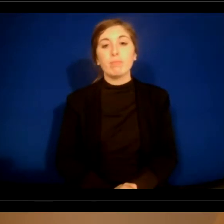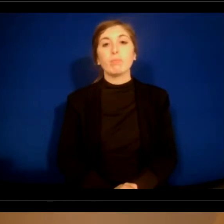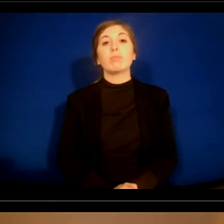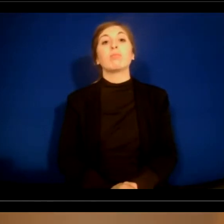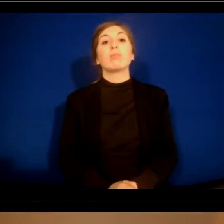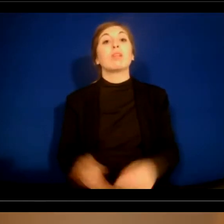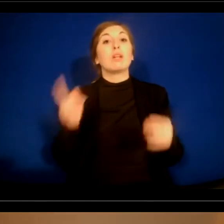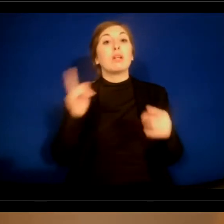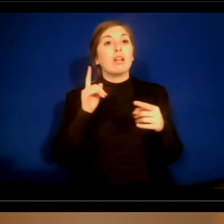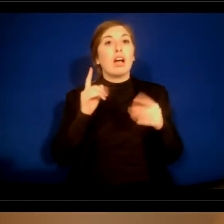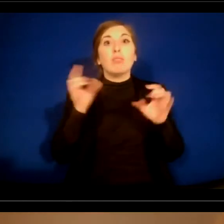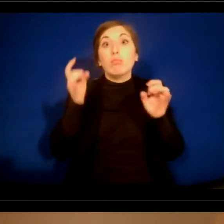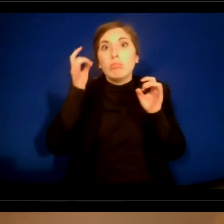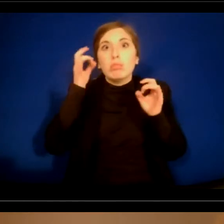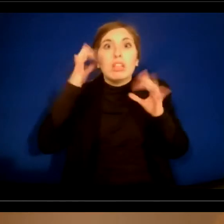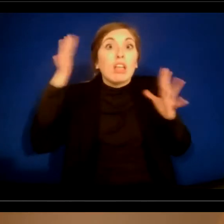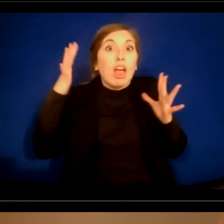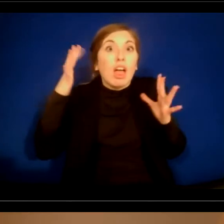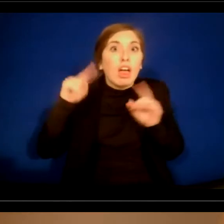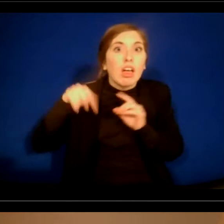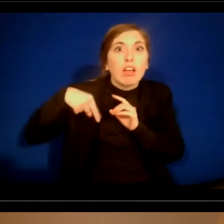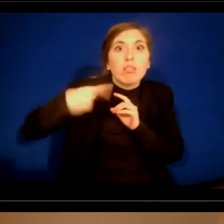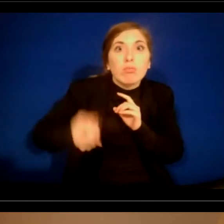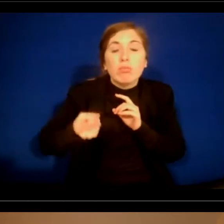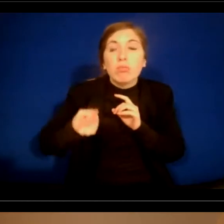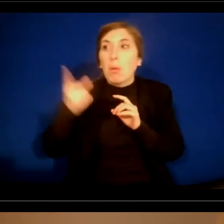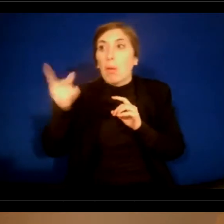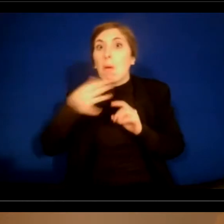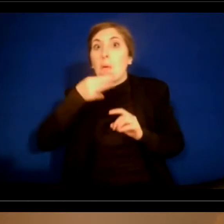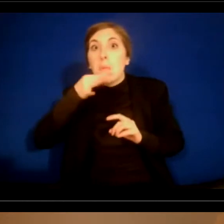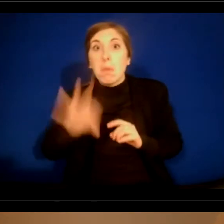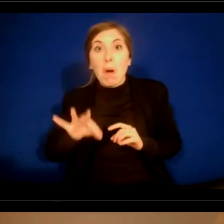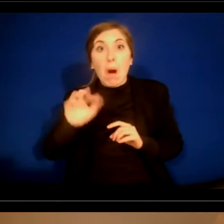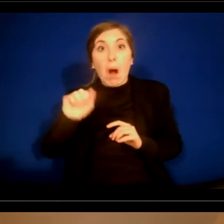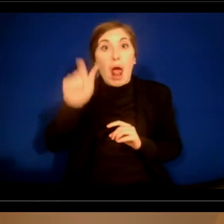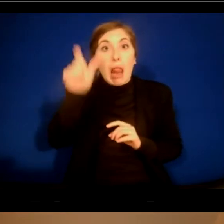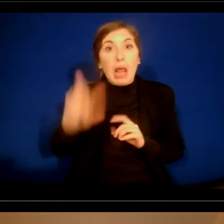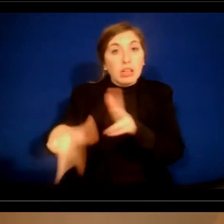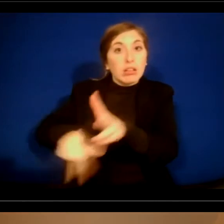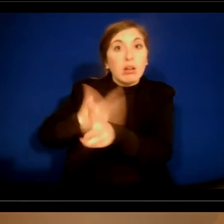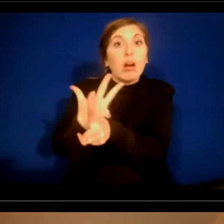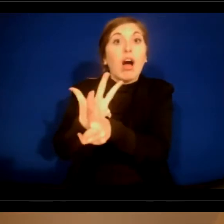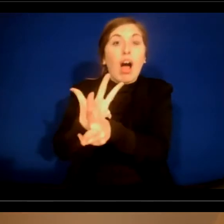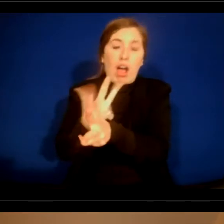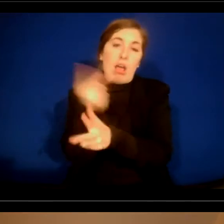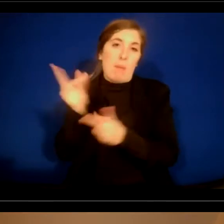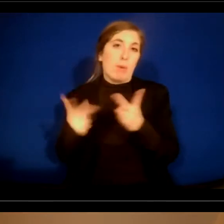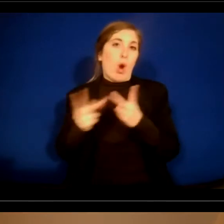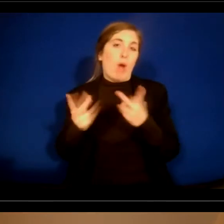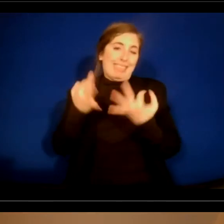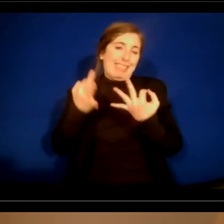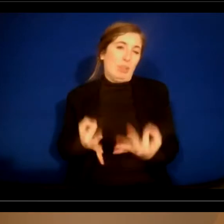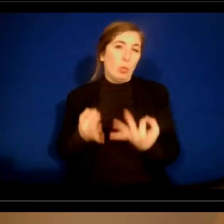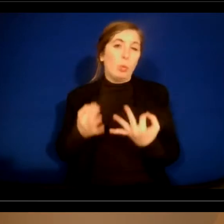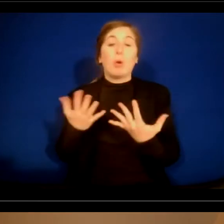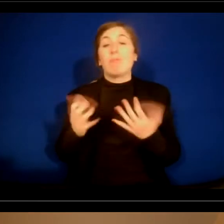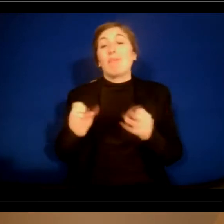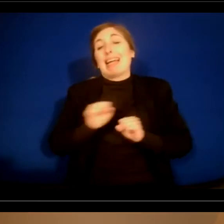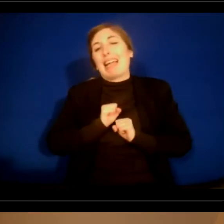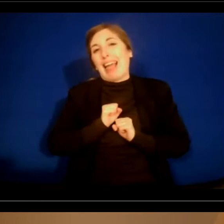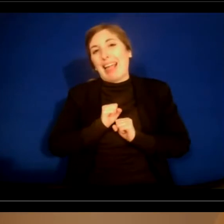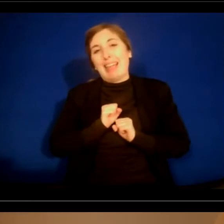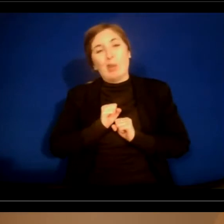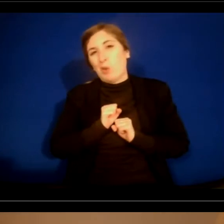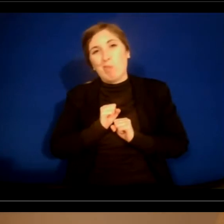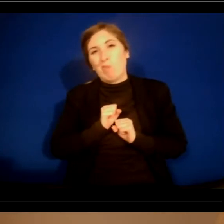se dovesse, come dire, poi invece trovarsi nelle condizioni di connettersi, cercherà di farlo, ecco, però in questo caso non